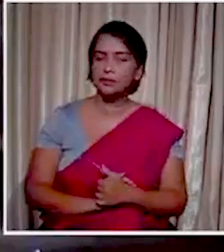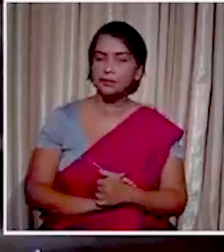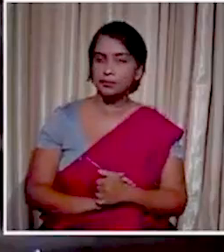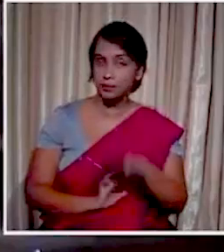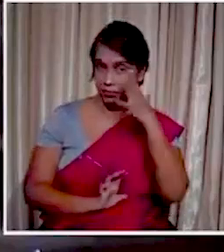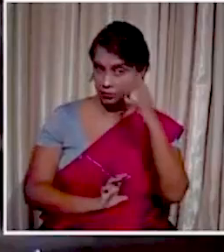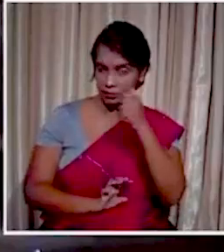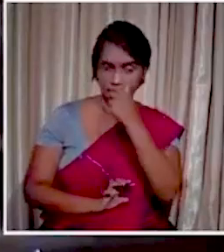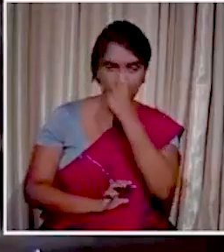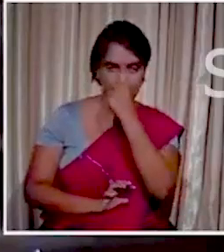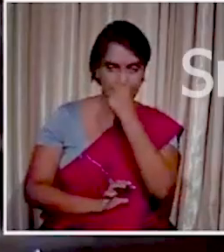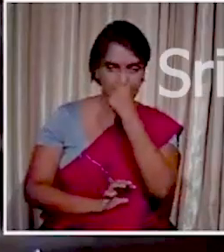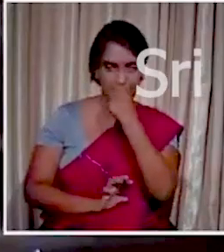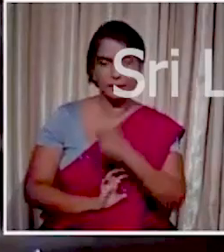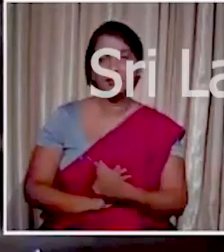मतकद बगे